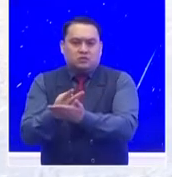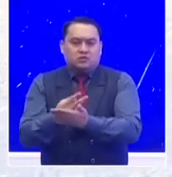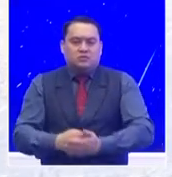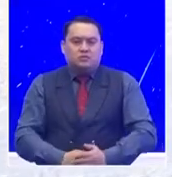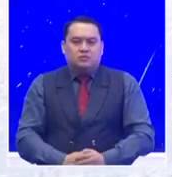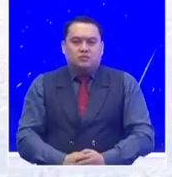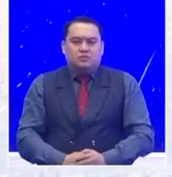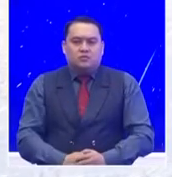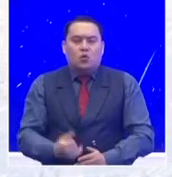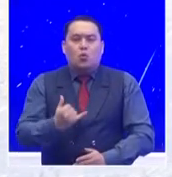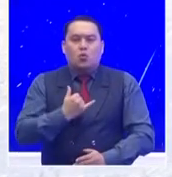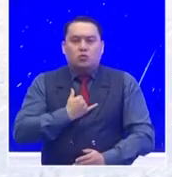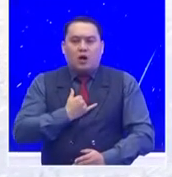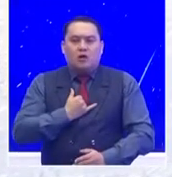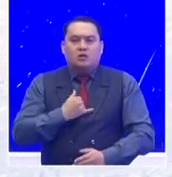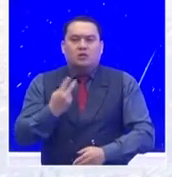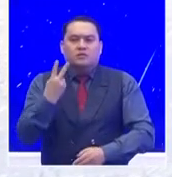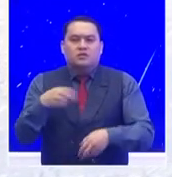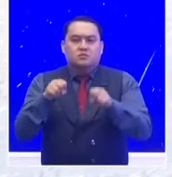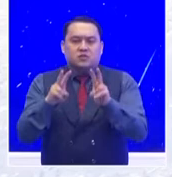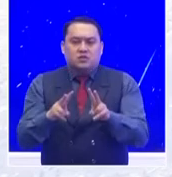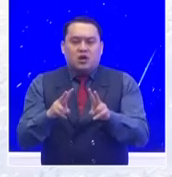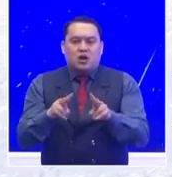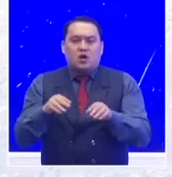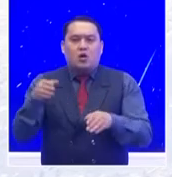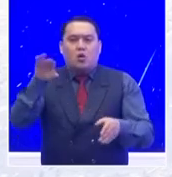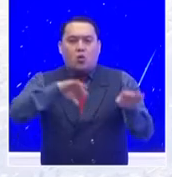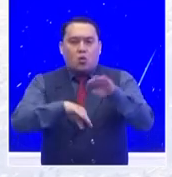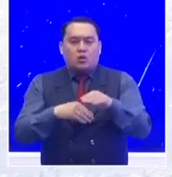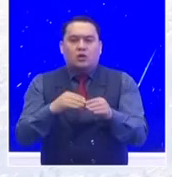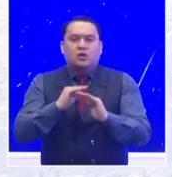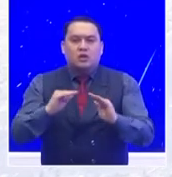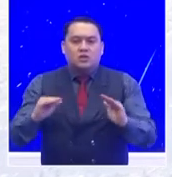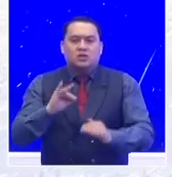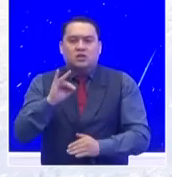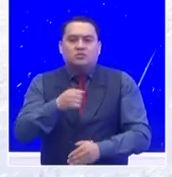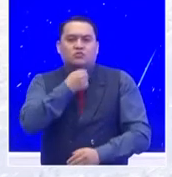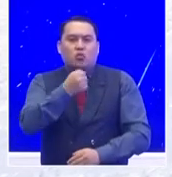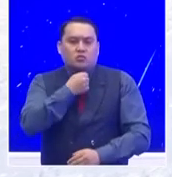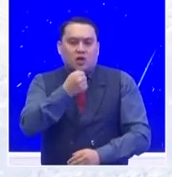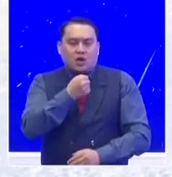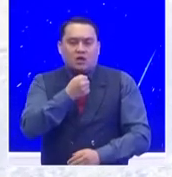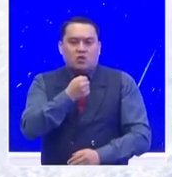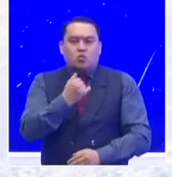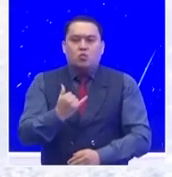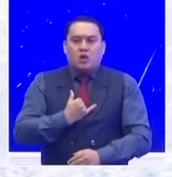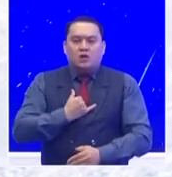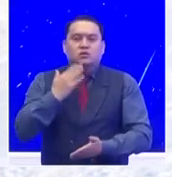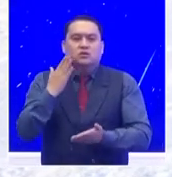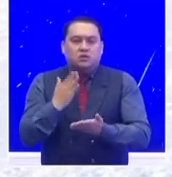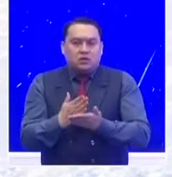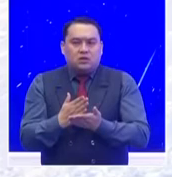на тюбингах катаются, две специально оборудованные горки. Есть детская и есть взрослая. Там у нас стоят